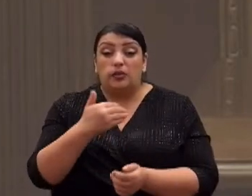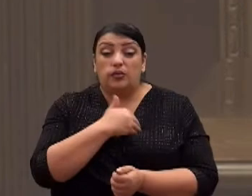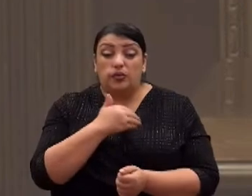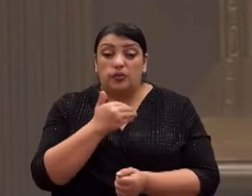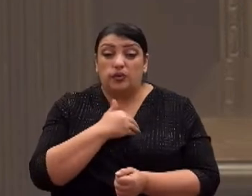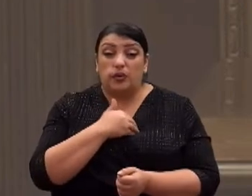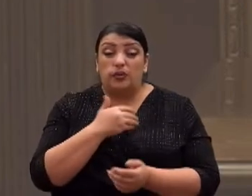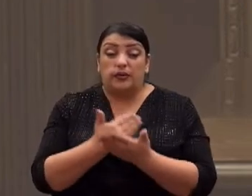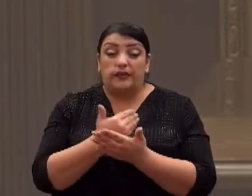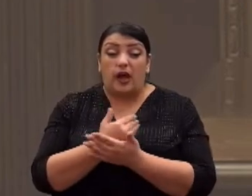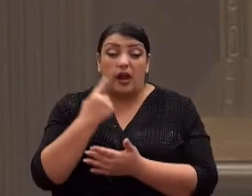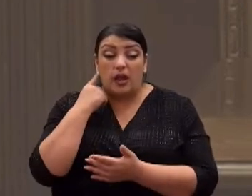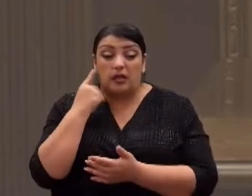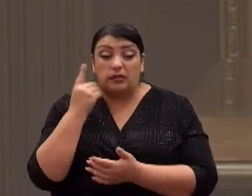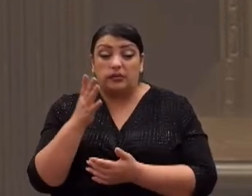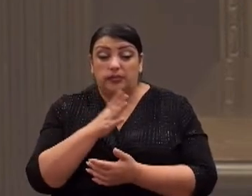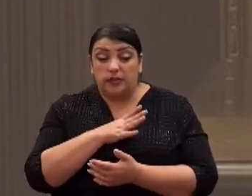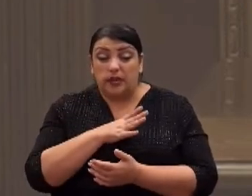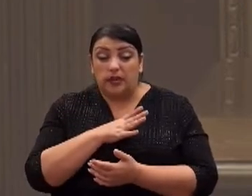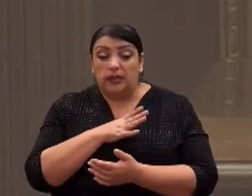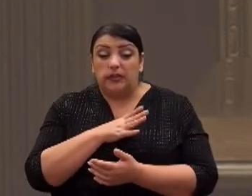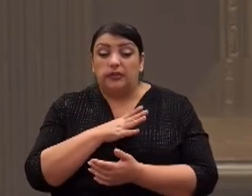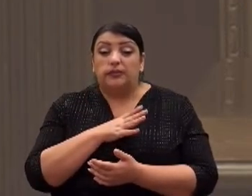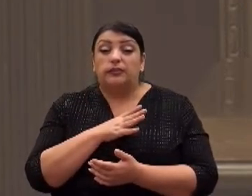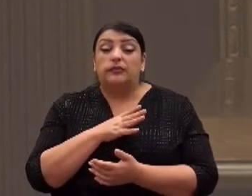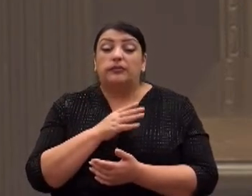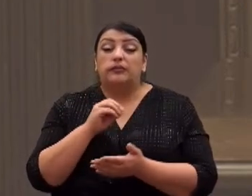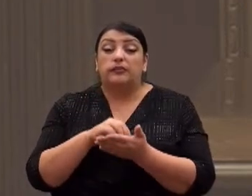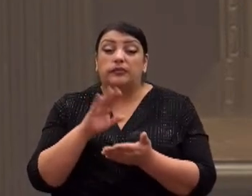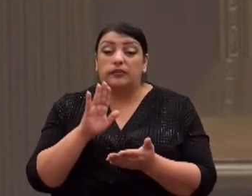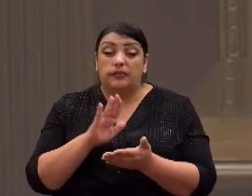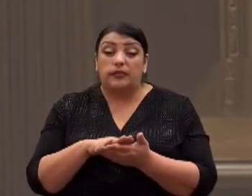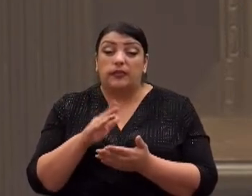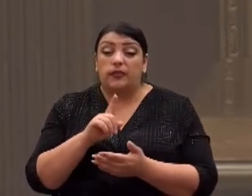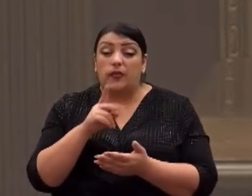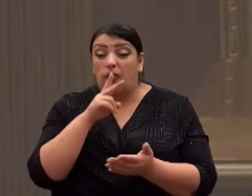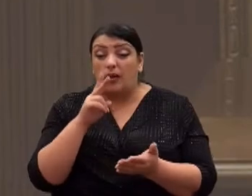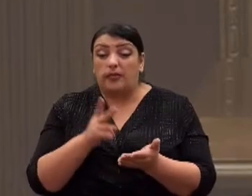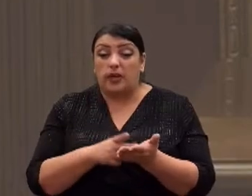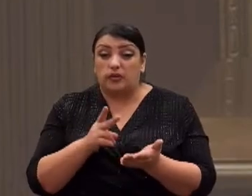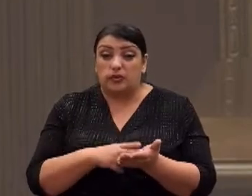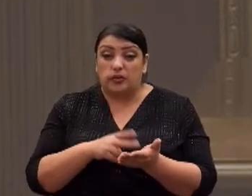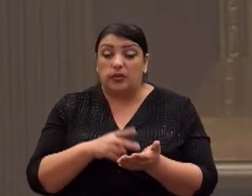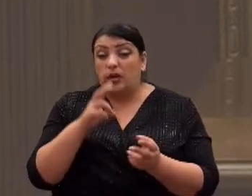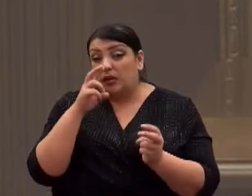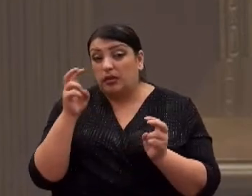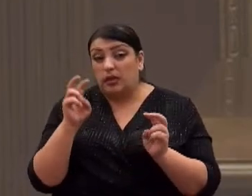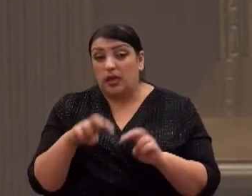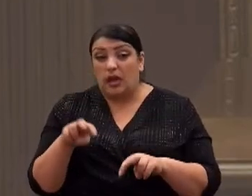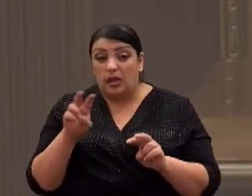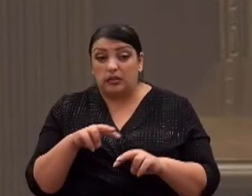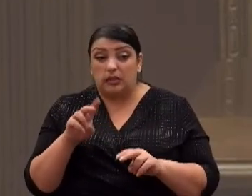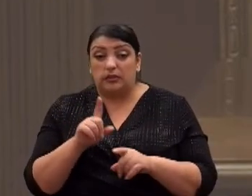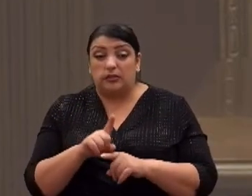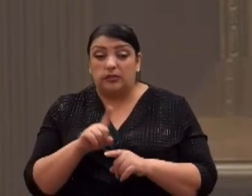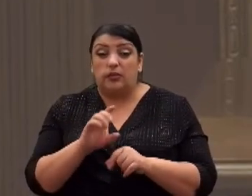վերաբերյալ տվյալներ կան։ Եզրակացությունն ենք սպասում, որպեսզի կարողանանք ապացույցները գնահատել, և բացի այդ ունենք